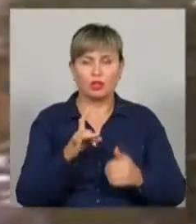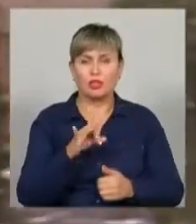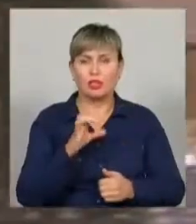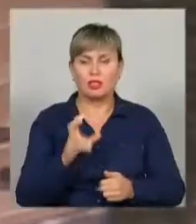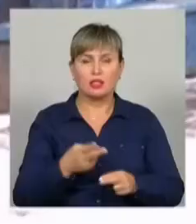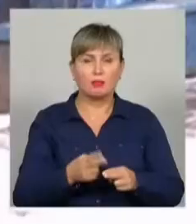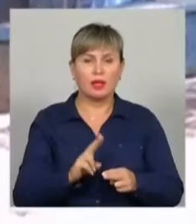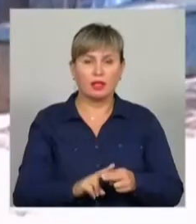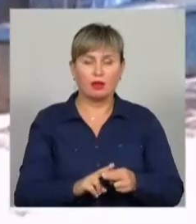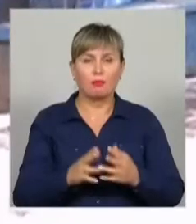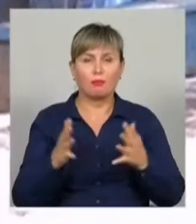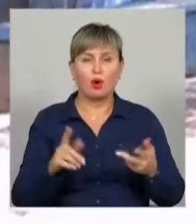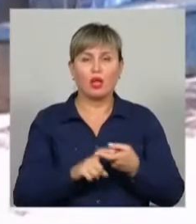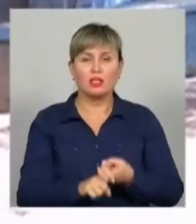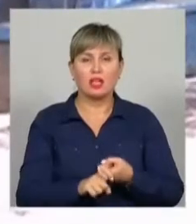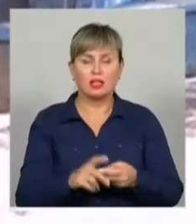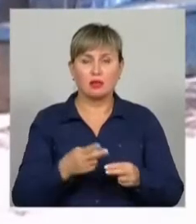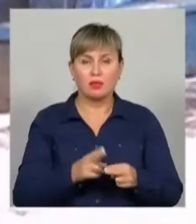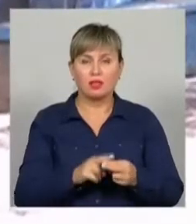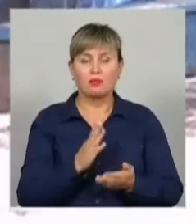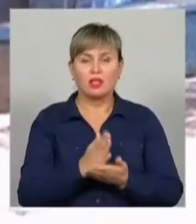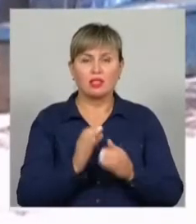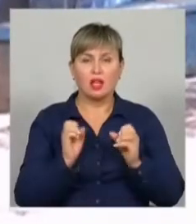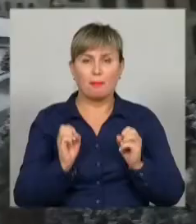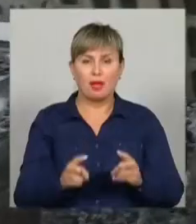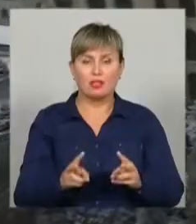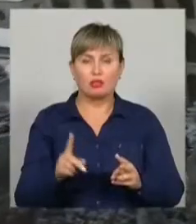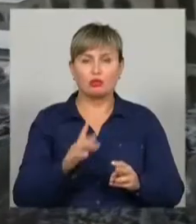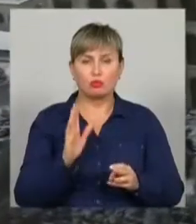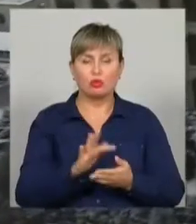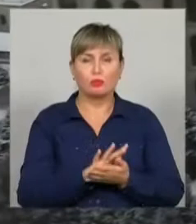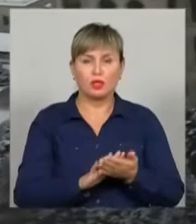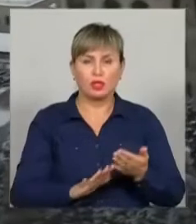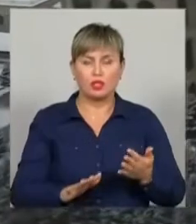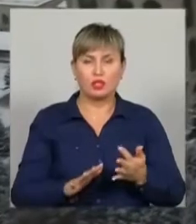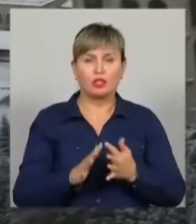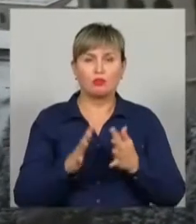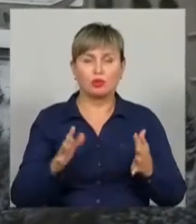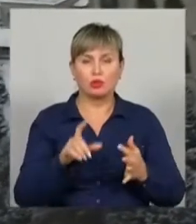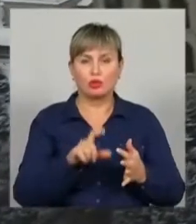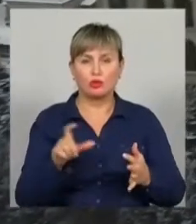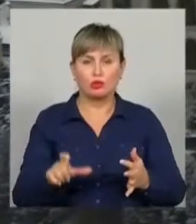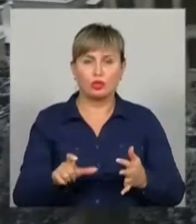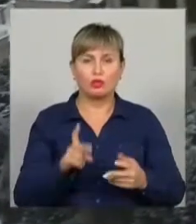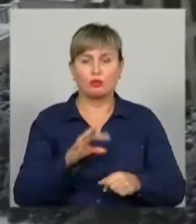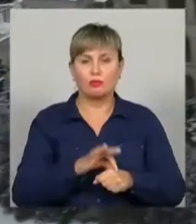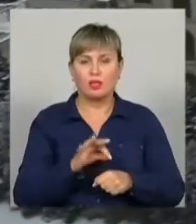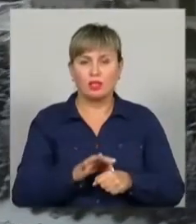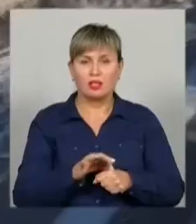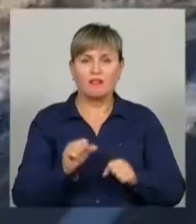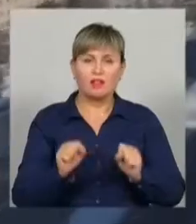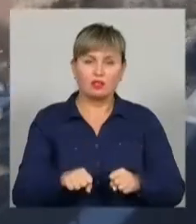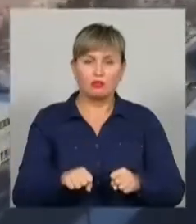он более заразен, поэтому представляет опасность того, что он будет поражать больше вот людей, уязвимых людей, и, возможно, даже